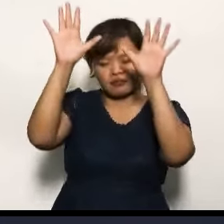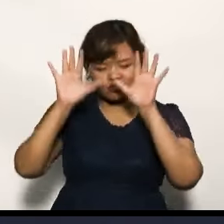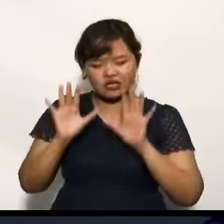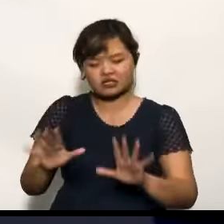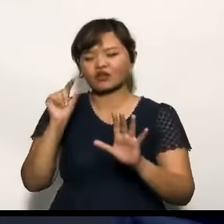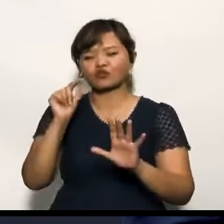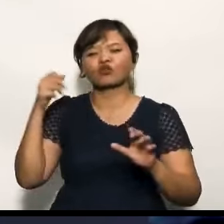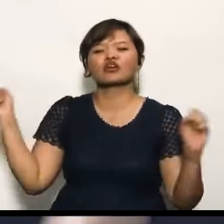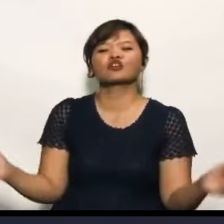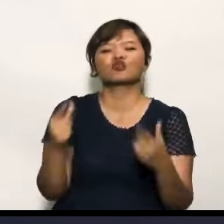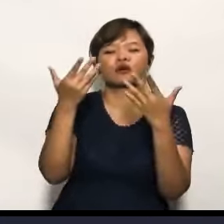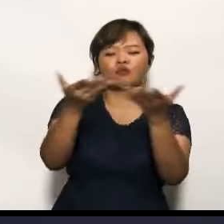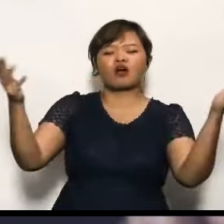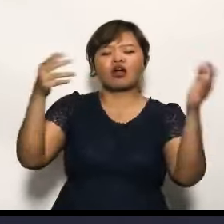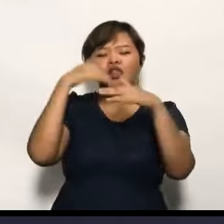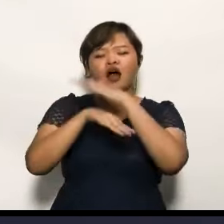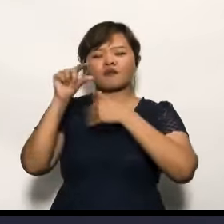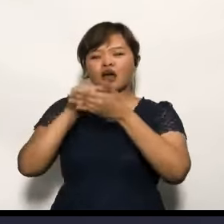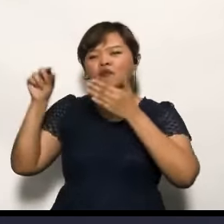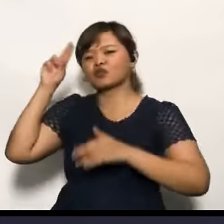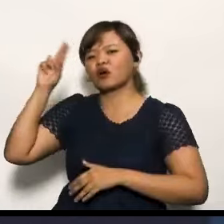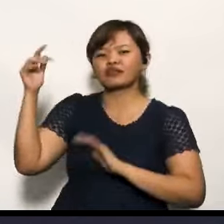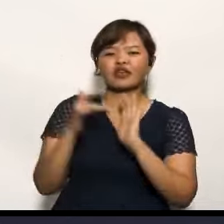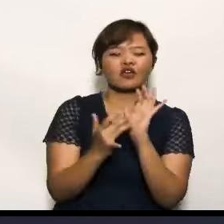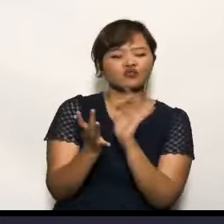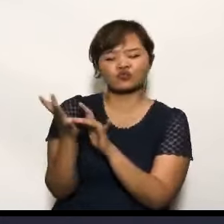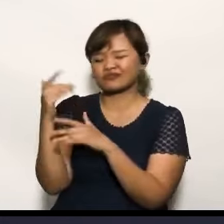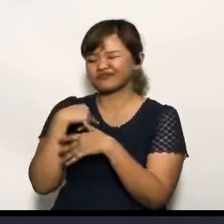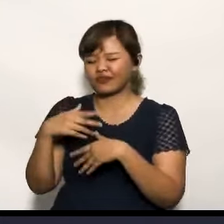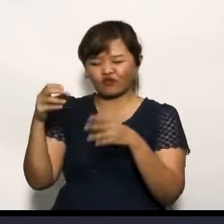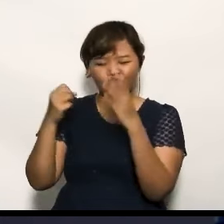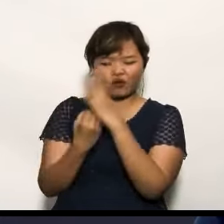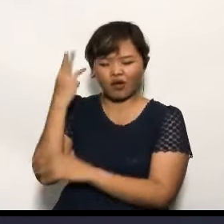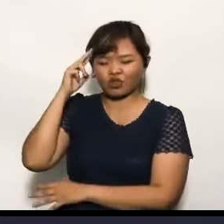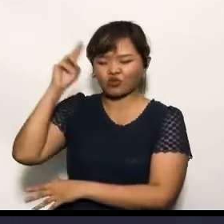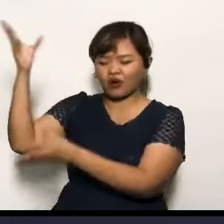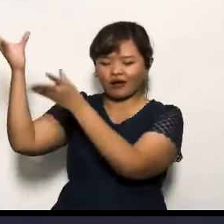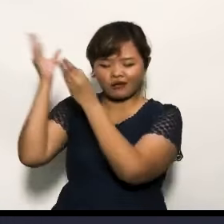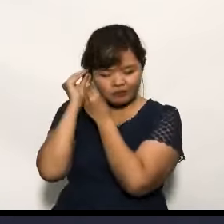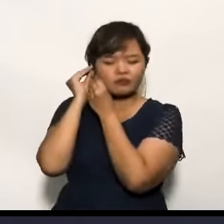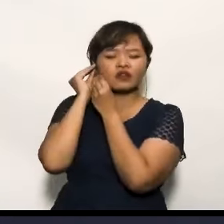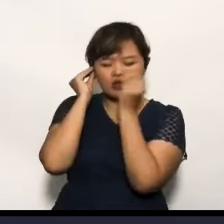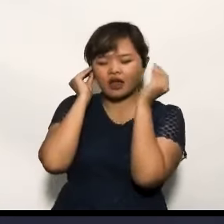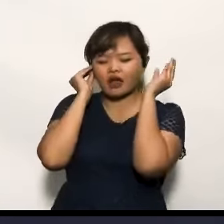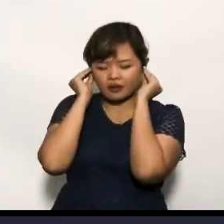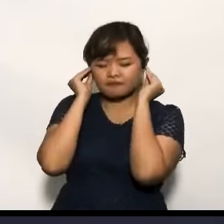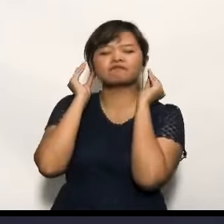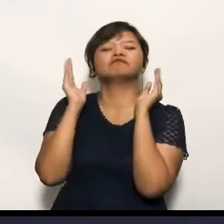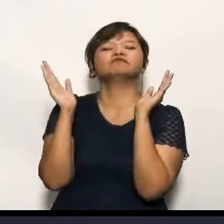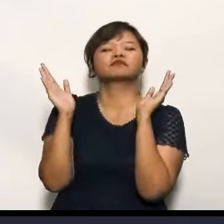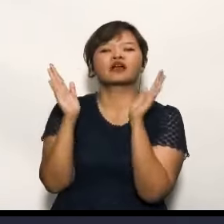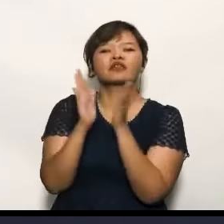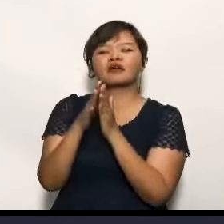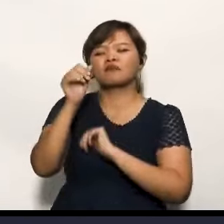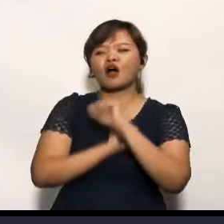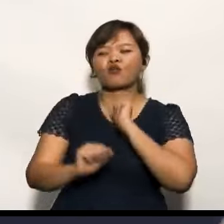victory into your life. In the name of Jesus. Pada saat engkau mendengar firman Tuhan dan melakukan dengan